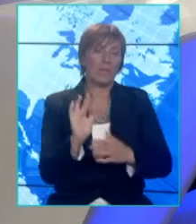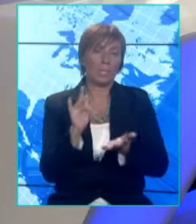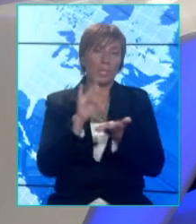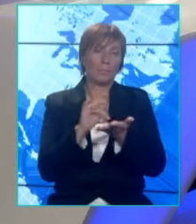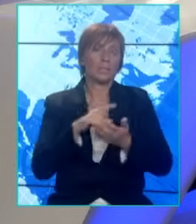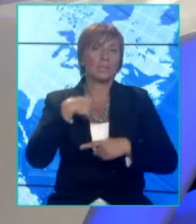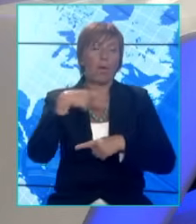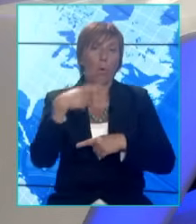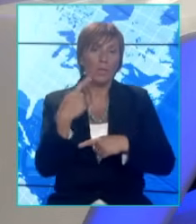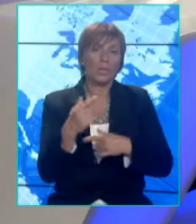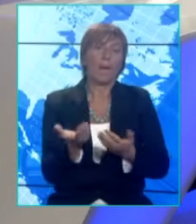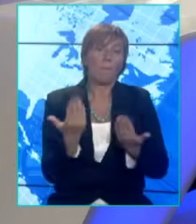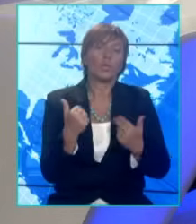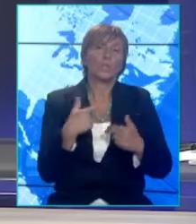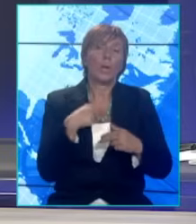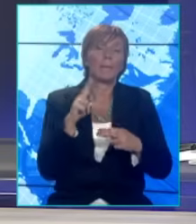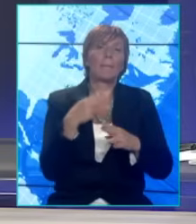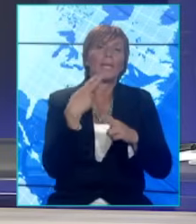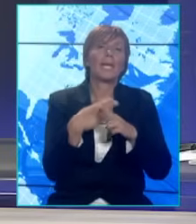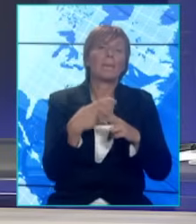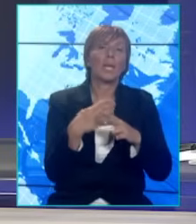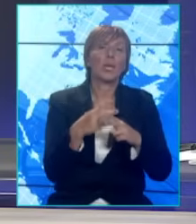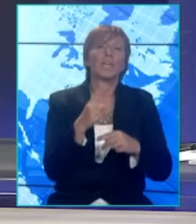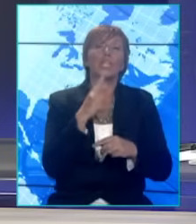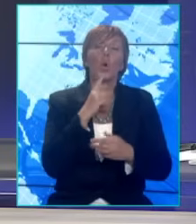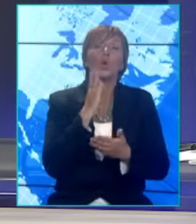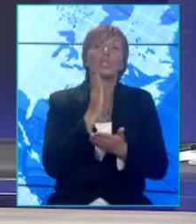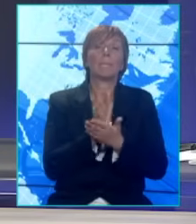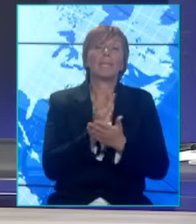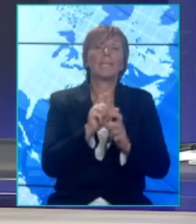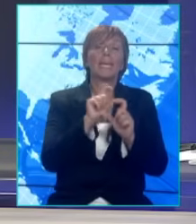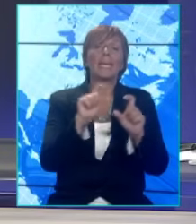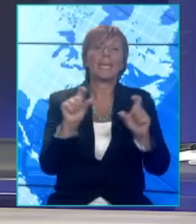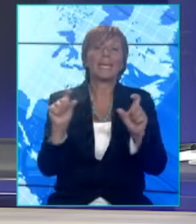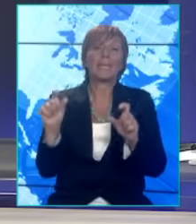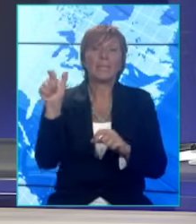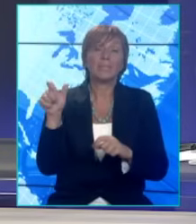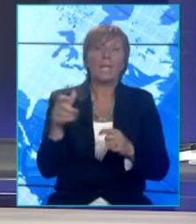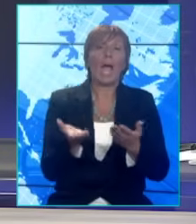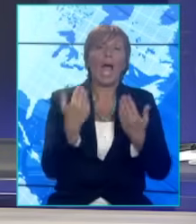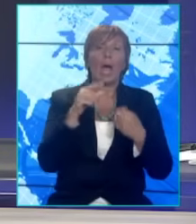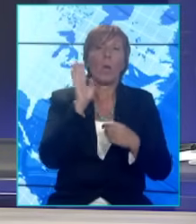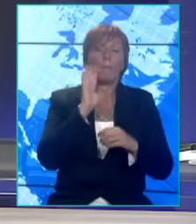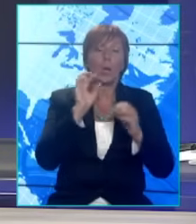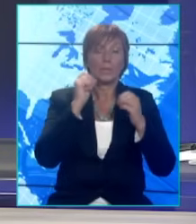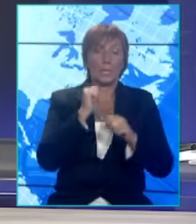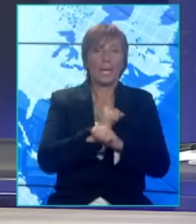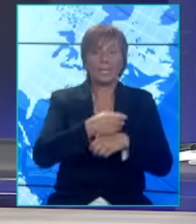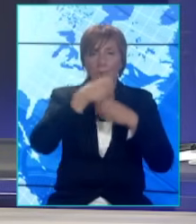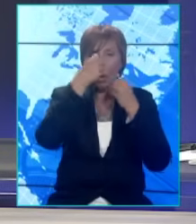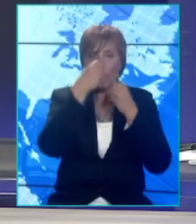tome, ali evo možemo li barem imenovati ko će biti krivci ukoliko Bosna i Hercegovina propusti i ne dobije